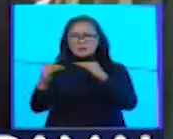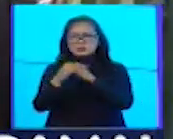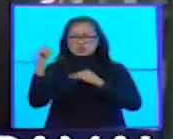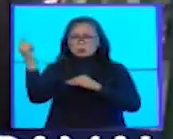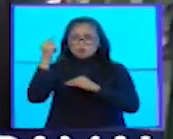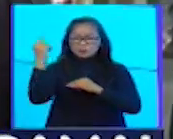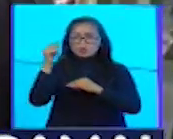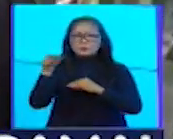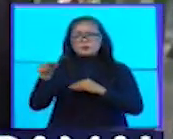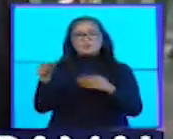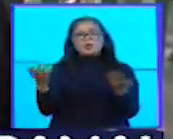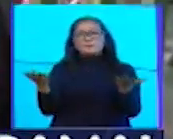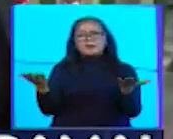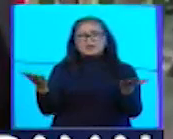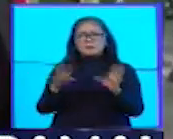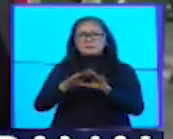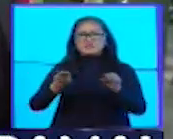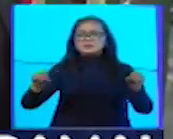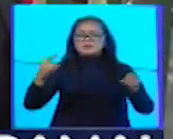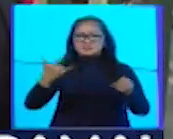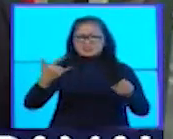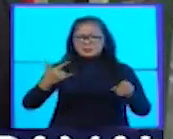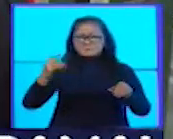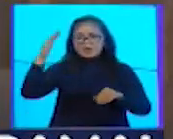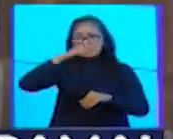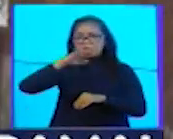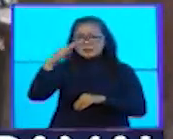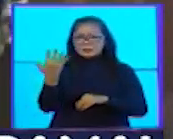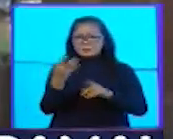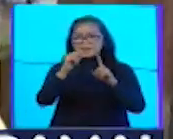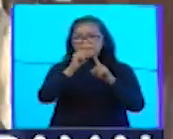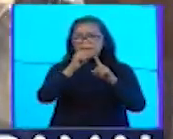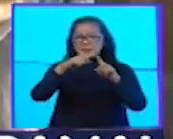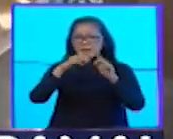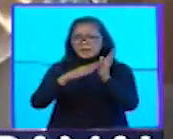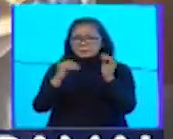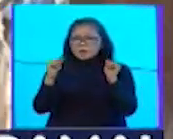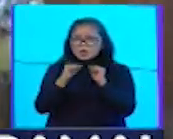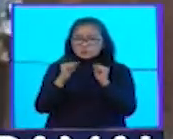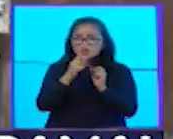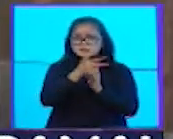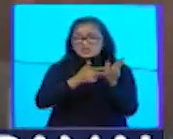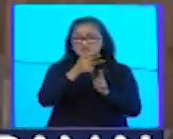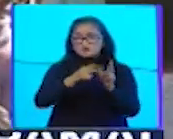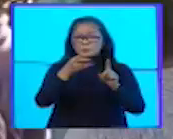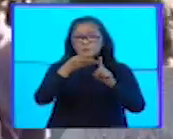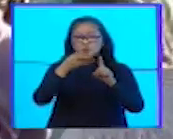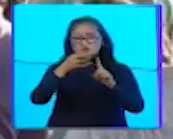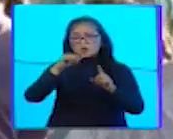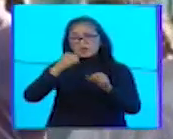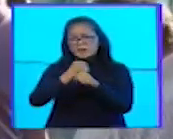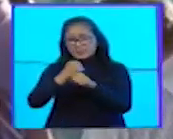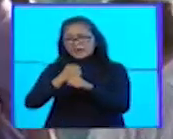nafkah. Hari kelima pemberlakuan PPKM darurat, antrian di stasiun Bojonggede cenderung masih ramai, meski sedikit berkurang dibanding hari